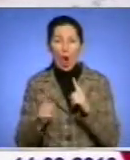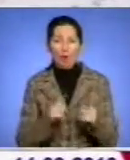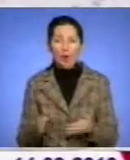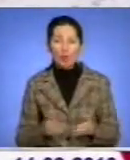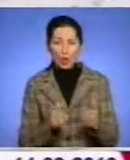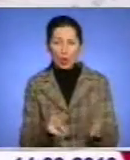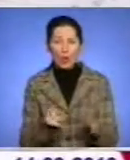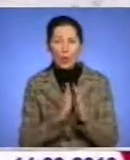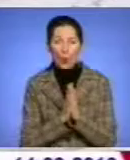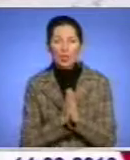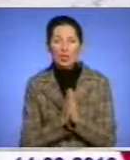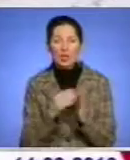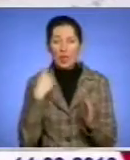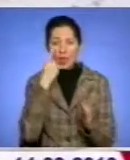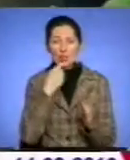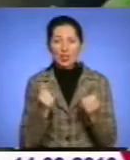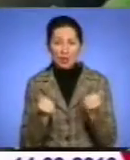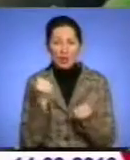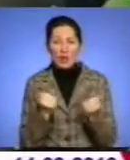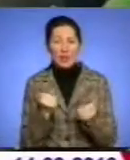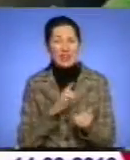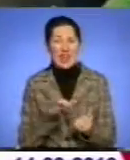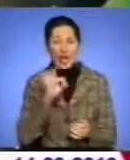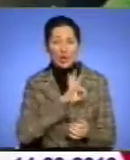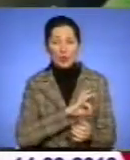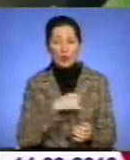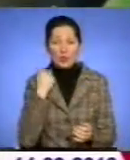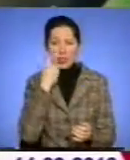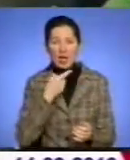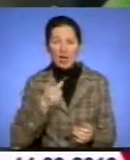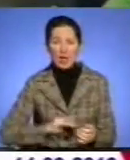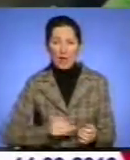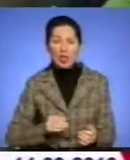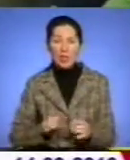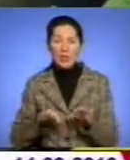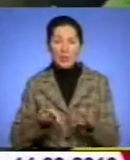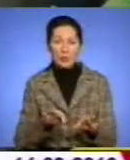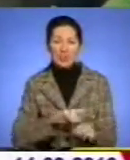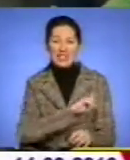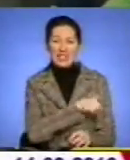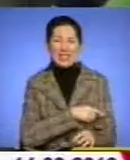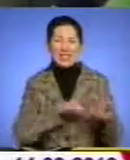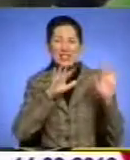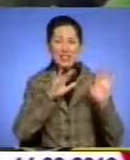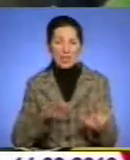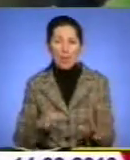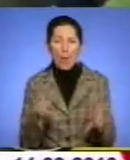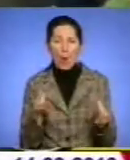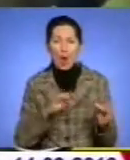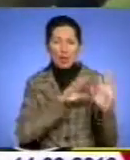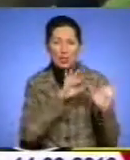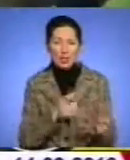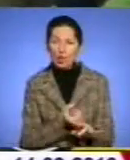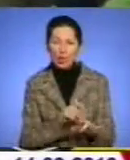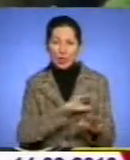не користуватися власним транспортом. Сильний сніг, мокрий сніг, подекуди дуже сильний. Налипання мокрого снігу на